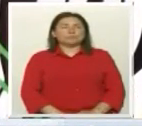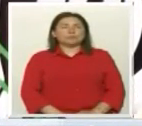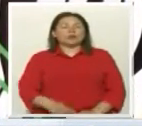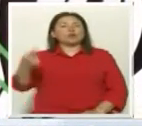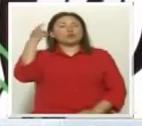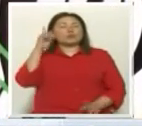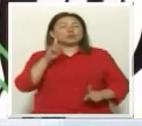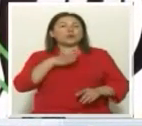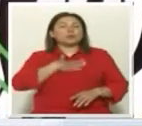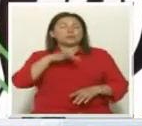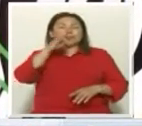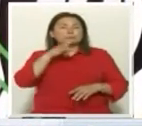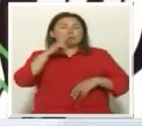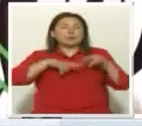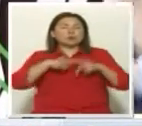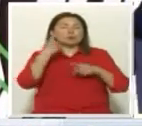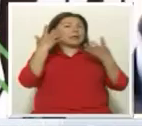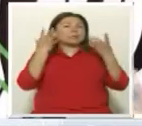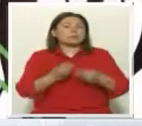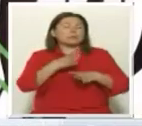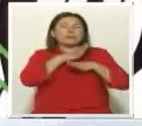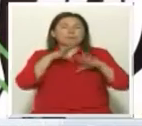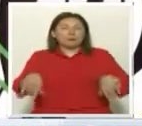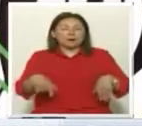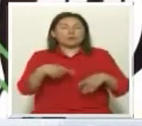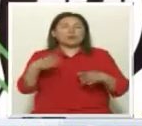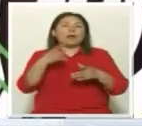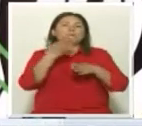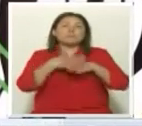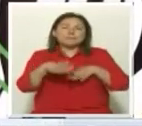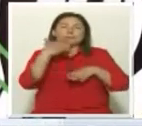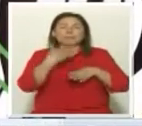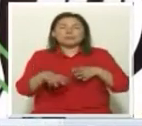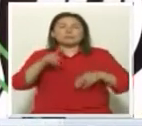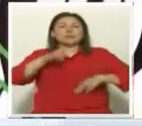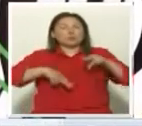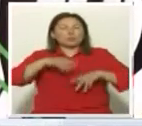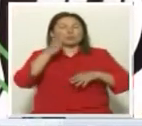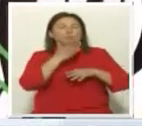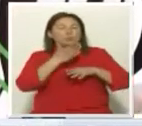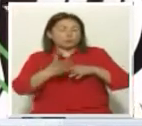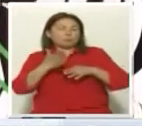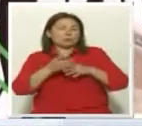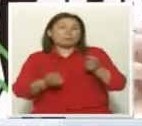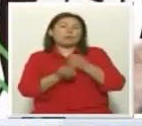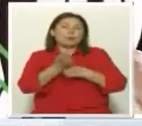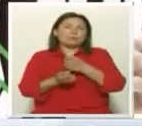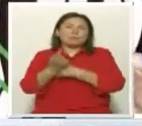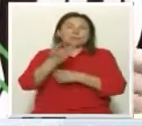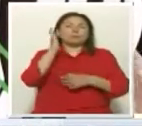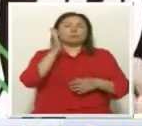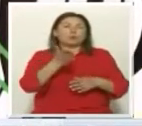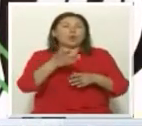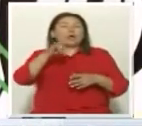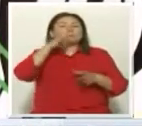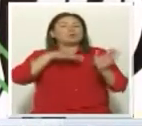Думать, что новый Казахстан мы построим за один день, ошибочно. Для реформации нужно время. Важно также осознать, что никто вместо нас не сделает